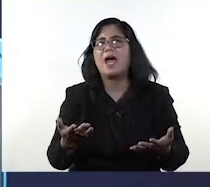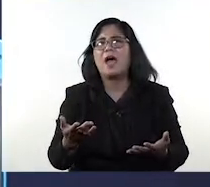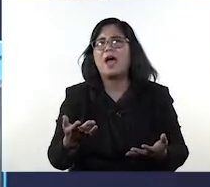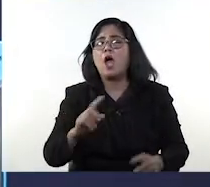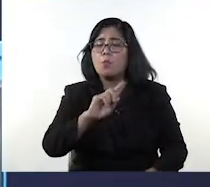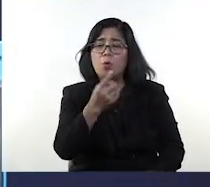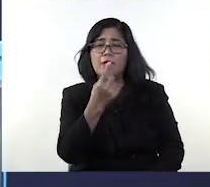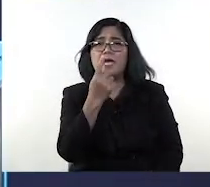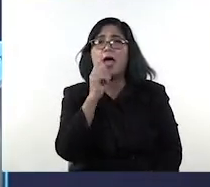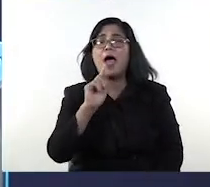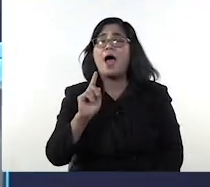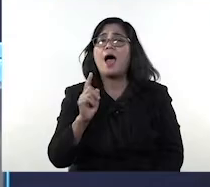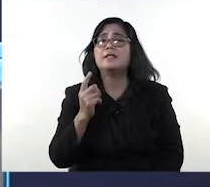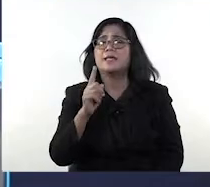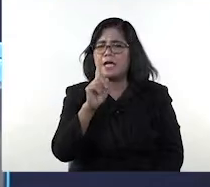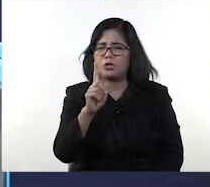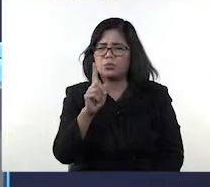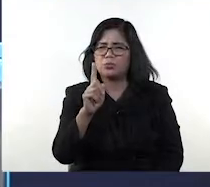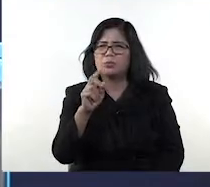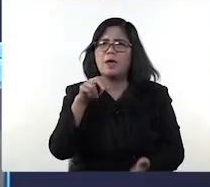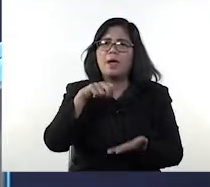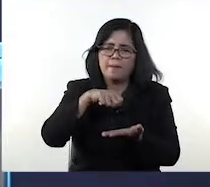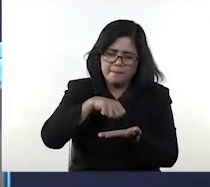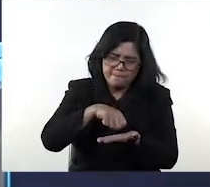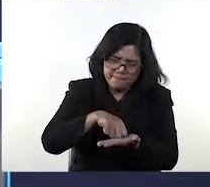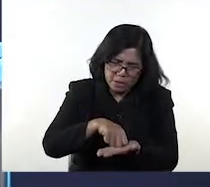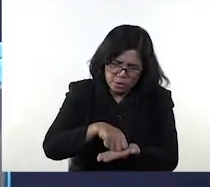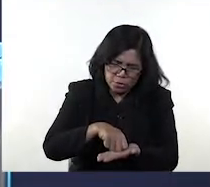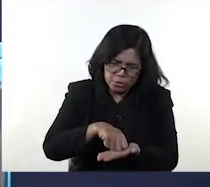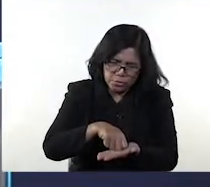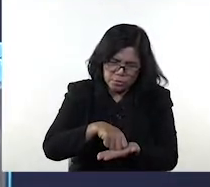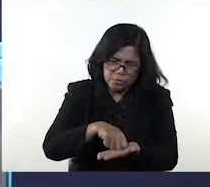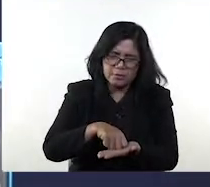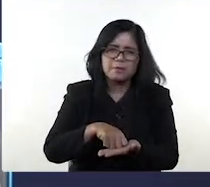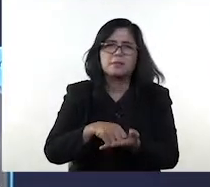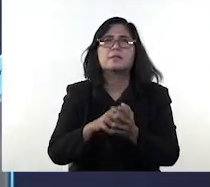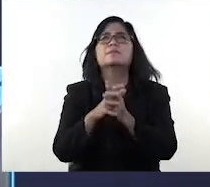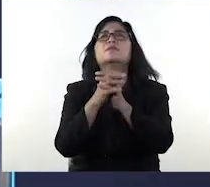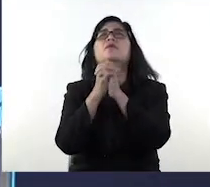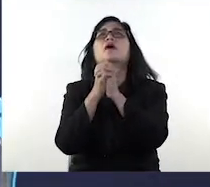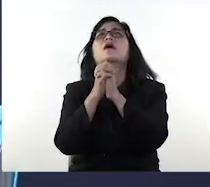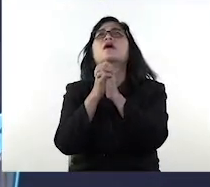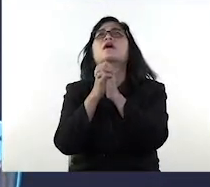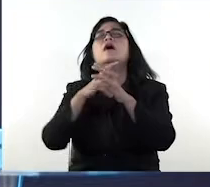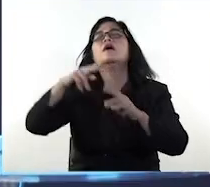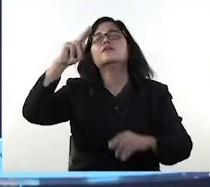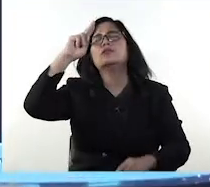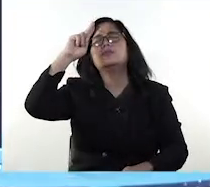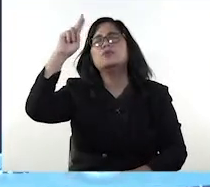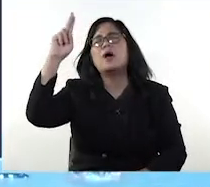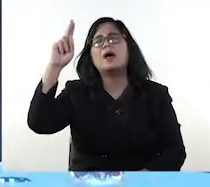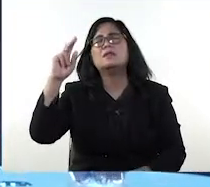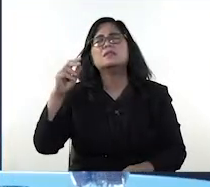1 Hai n berlutut di kaki Tuhan dan bilang ke Aceh